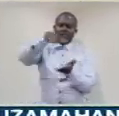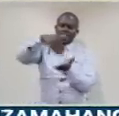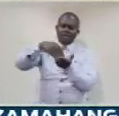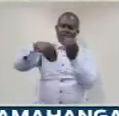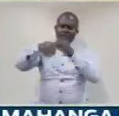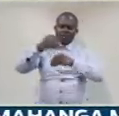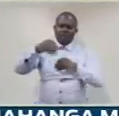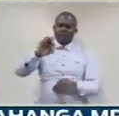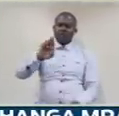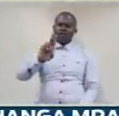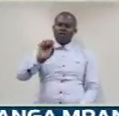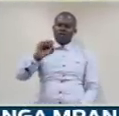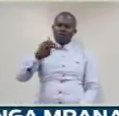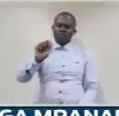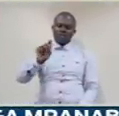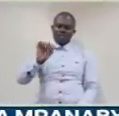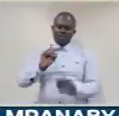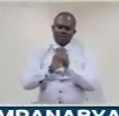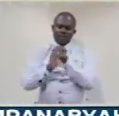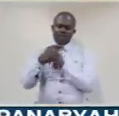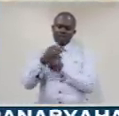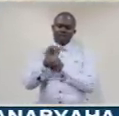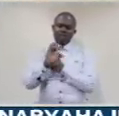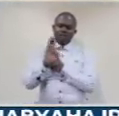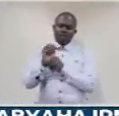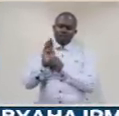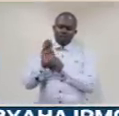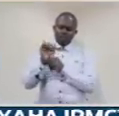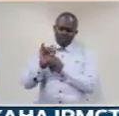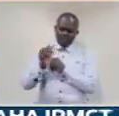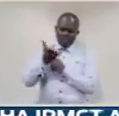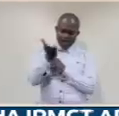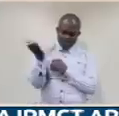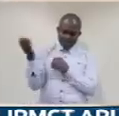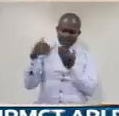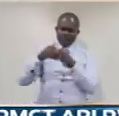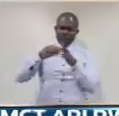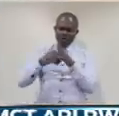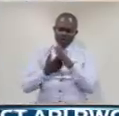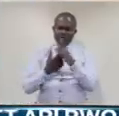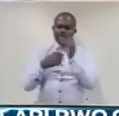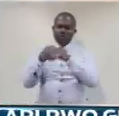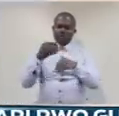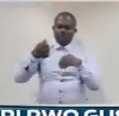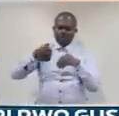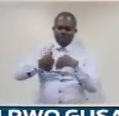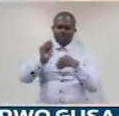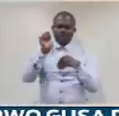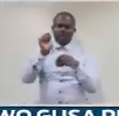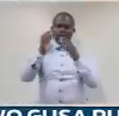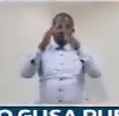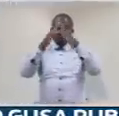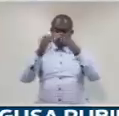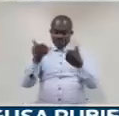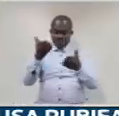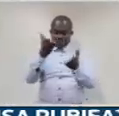y'ubucuruzi ya Rushaki ni mu karere ka Gicumbi. Aha ngaha niho Kabuga Félicien yatangiriye ubucuruzi bwe. Iyi